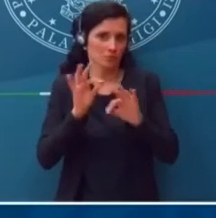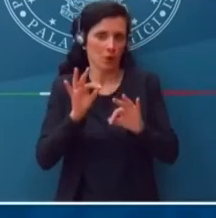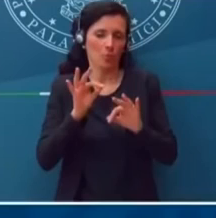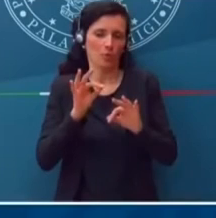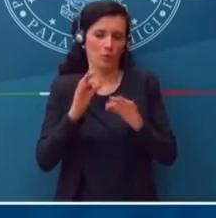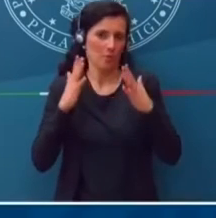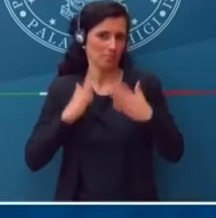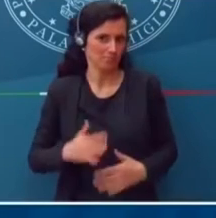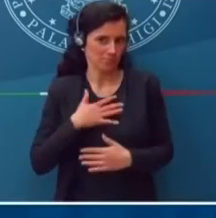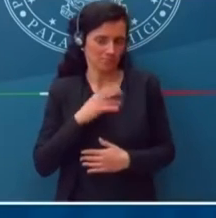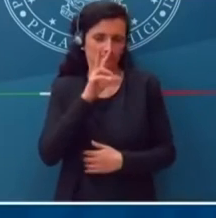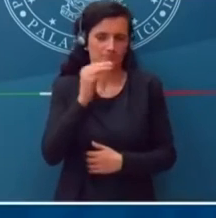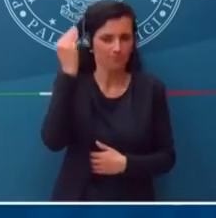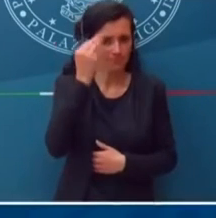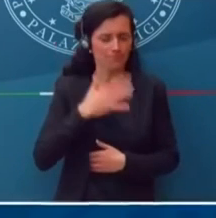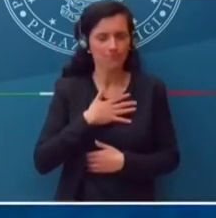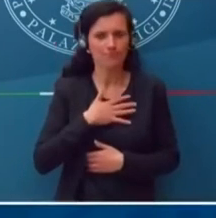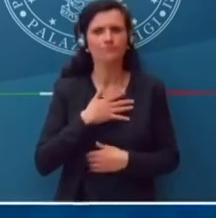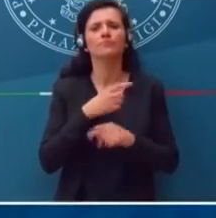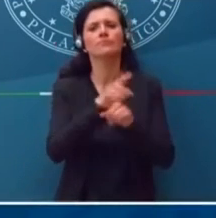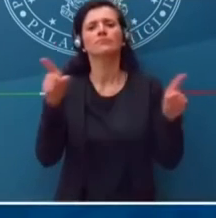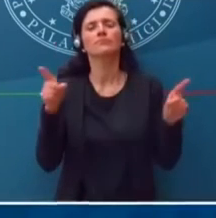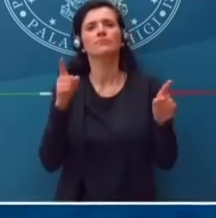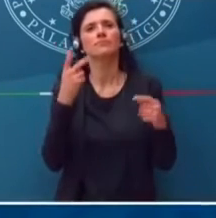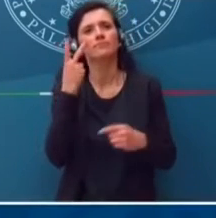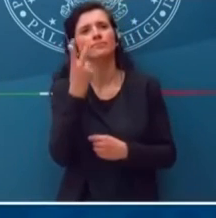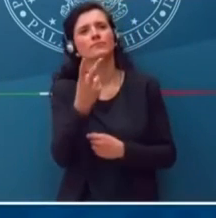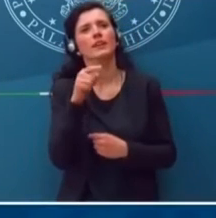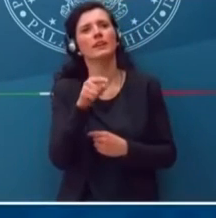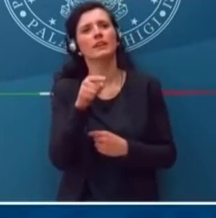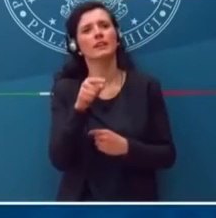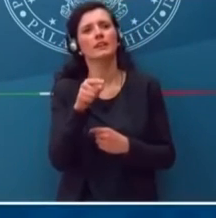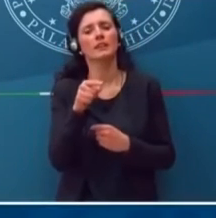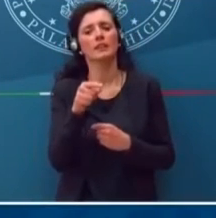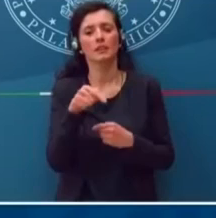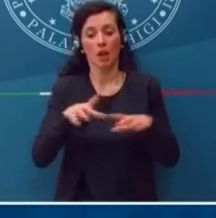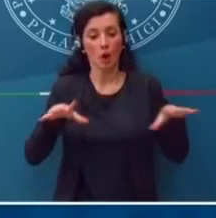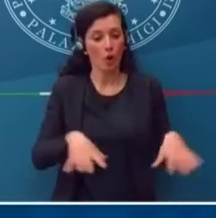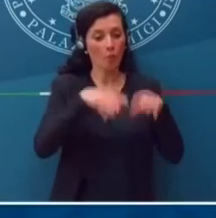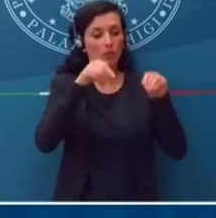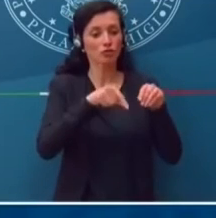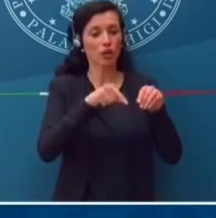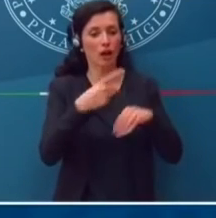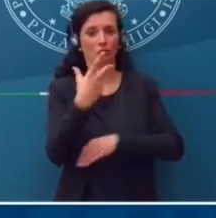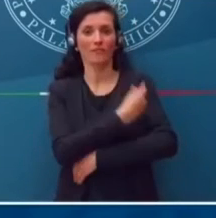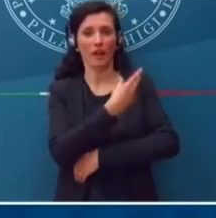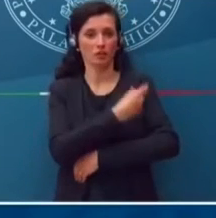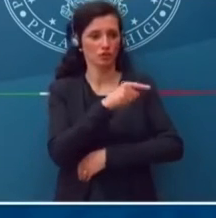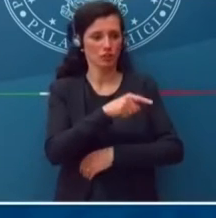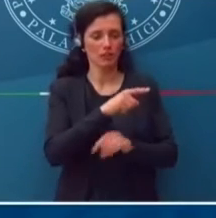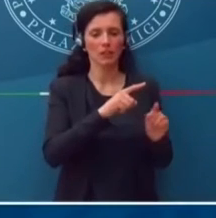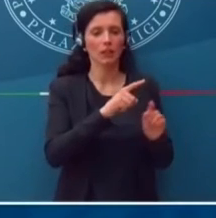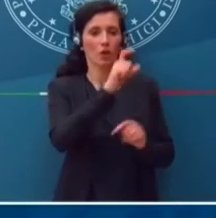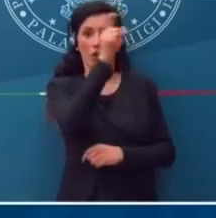se guardate un po' tutto il tempo che è intercorso dall'inizio delle vaccinazioni nel